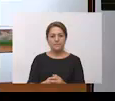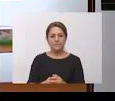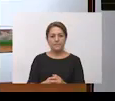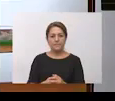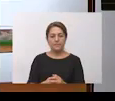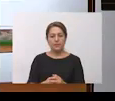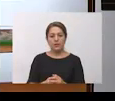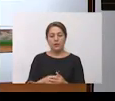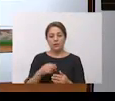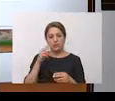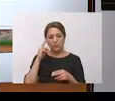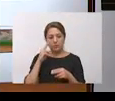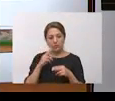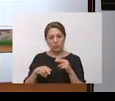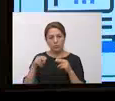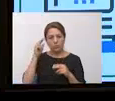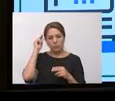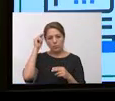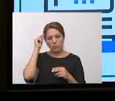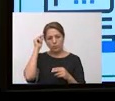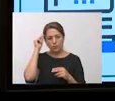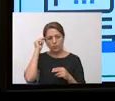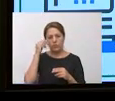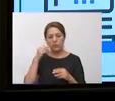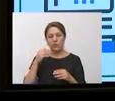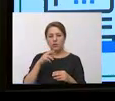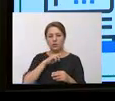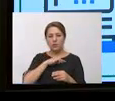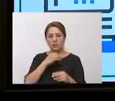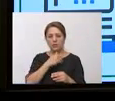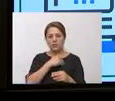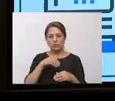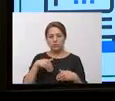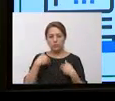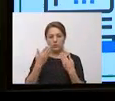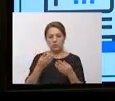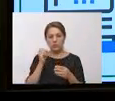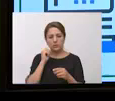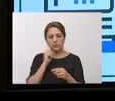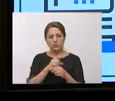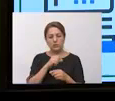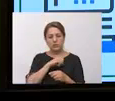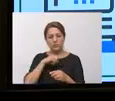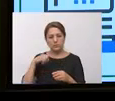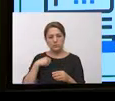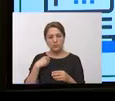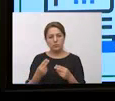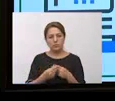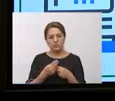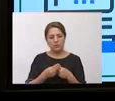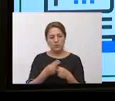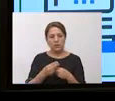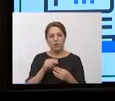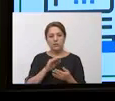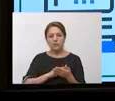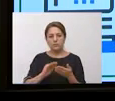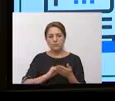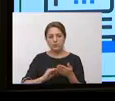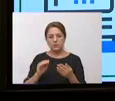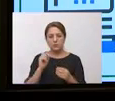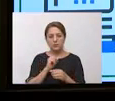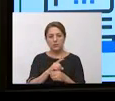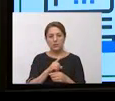Подводя итоги урока, я хочу вам дать задание для самостоятельного изучения. Запишите, пожалуйста,